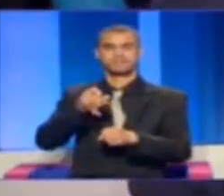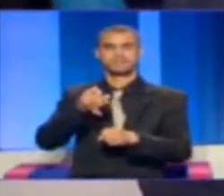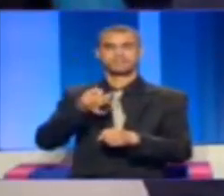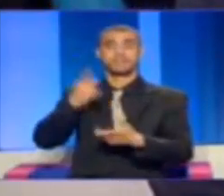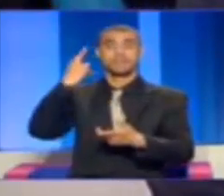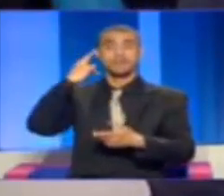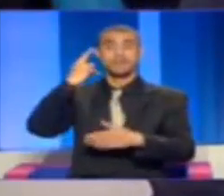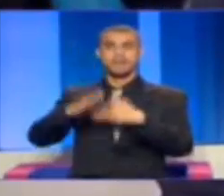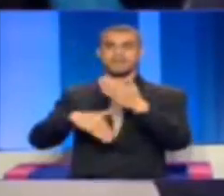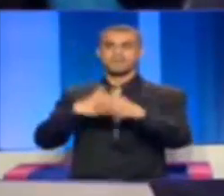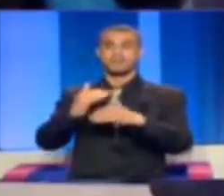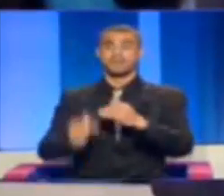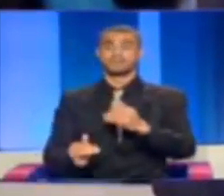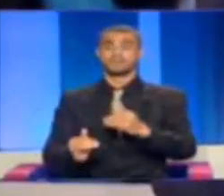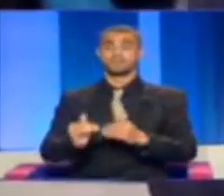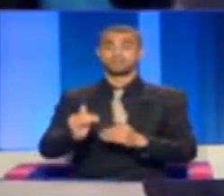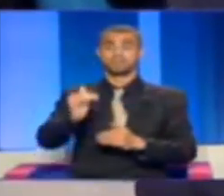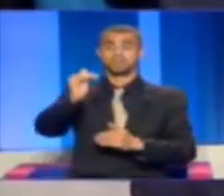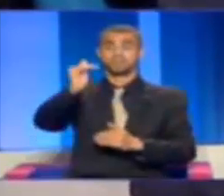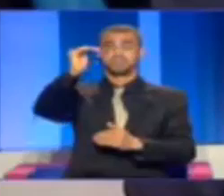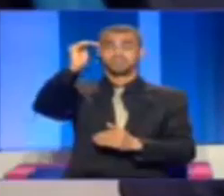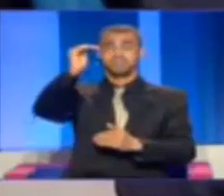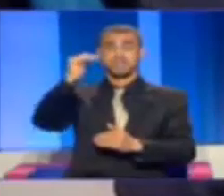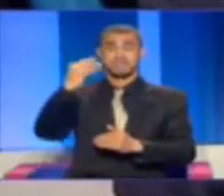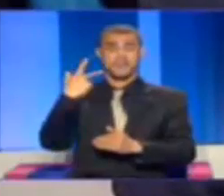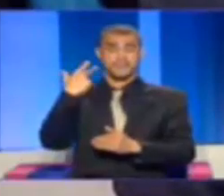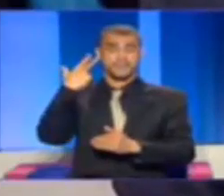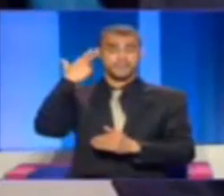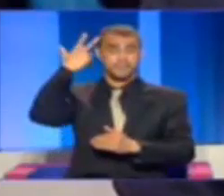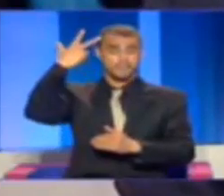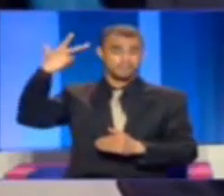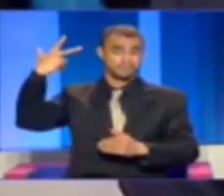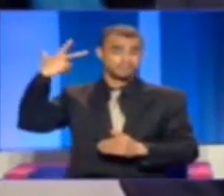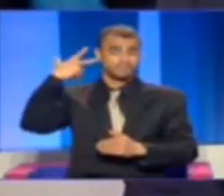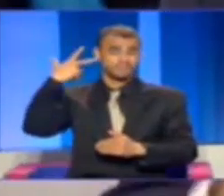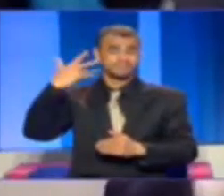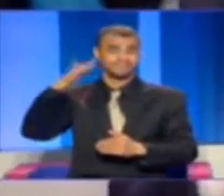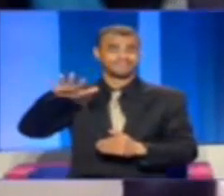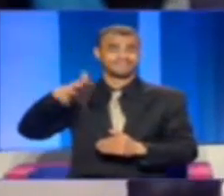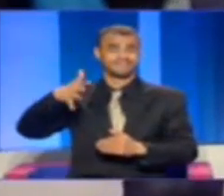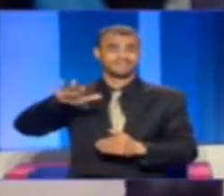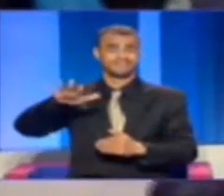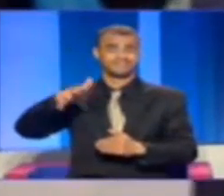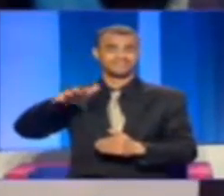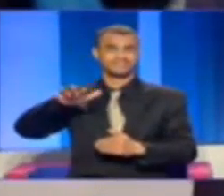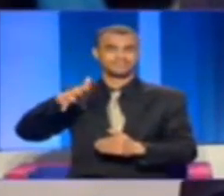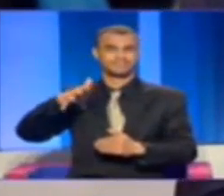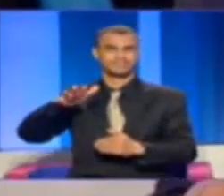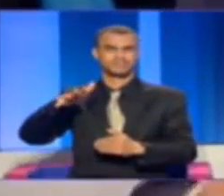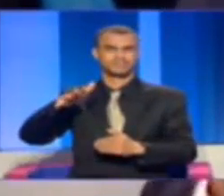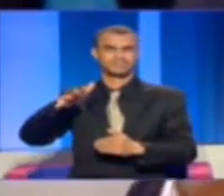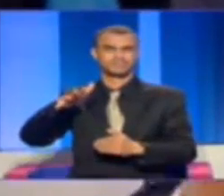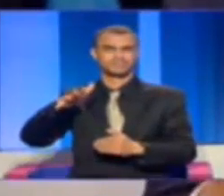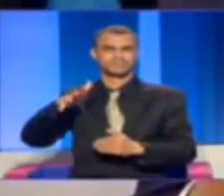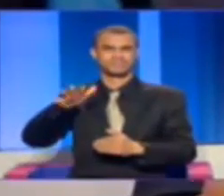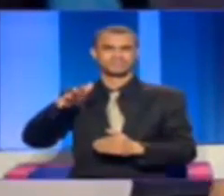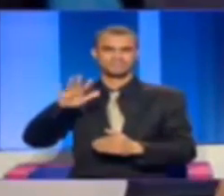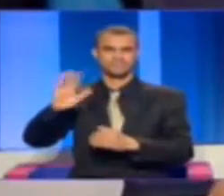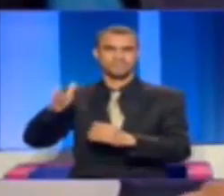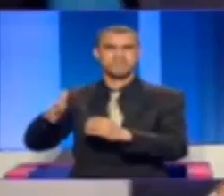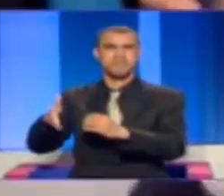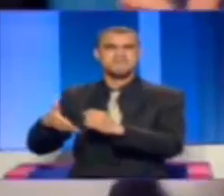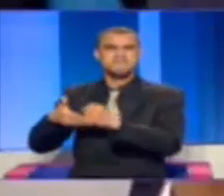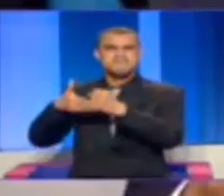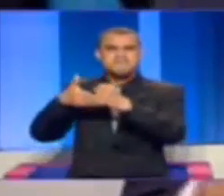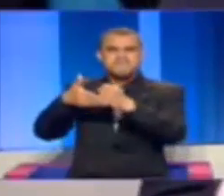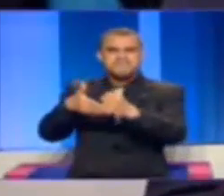عند العمر ديال 6 سنوات 12 سنه النسبه تتولي ما نقدر، ولكن تتكون عندها واحد واحد واحد زعما